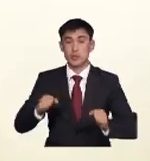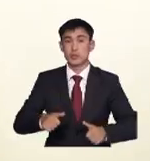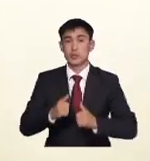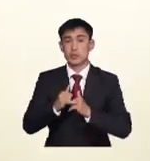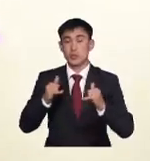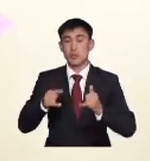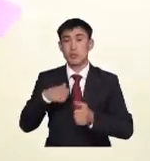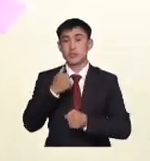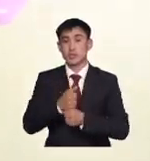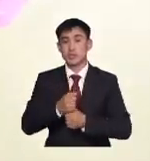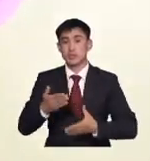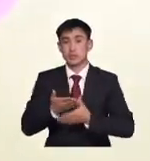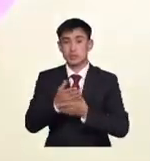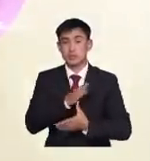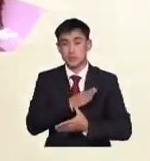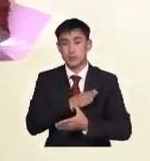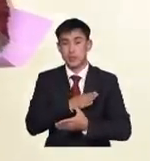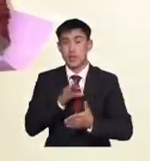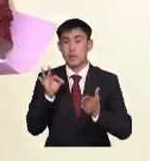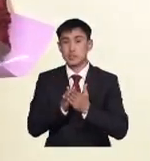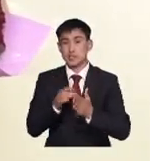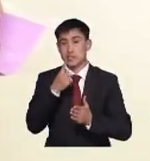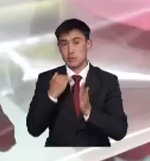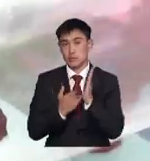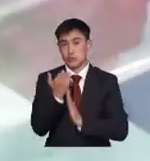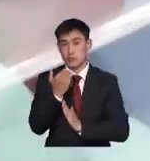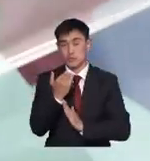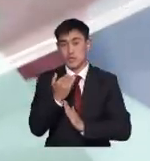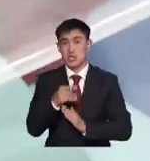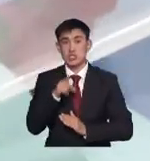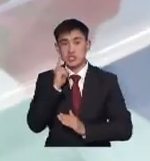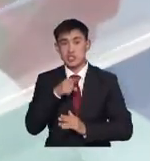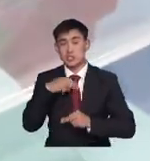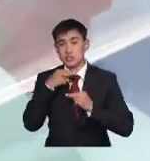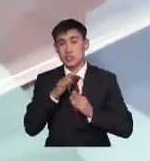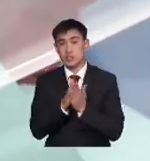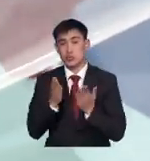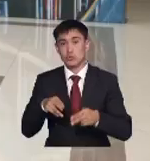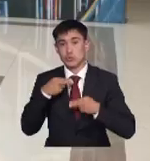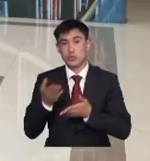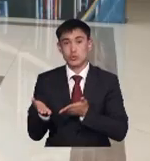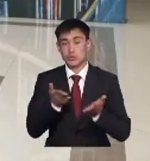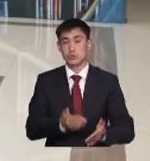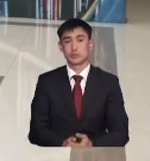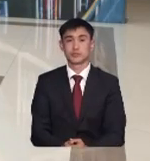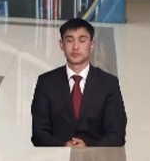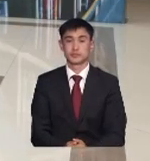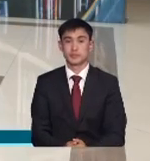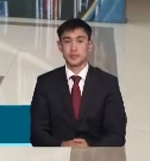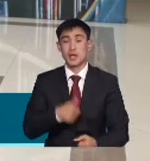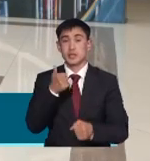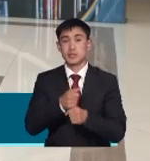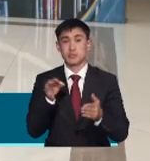ұйытқы болды. Мақсат – тілдің мәртебесін көтеріп, телефонға телмірген жастардың назарын кітап оқуға аудару. Негізгі мақсат